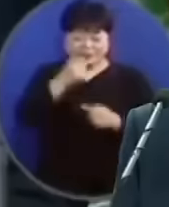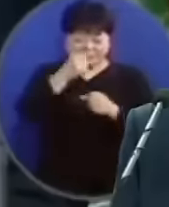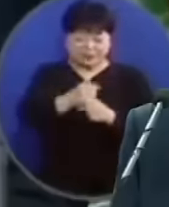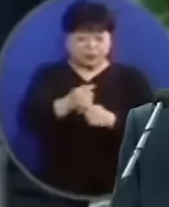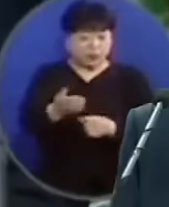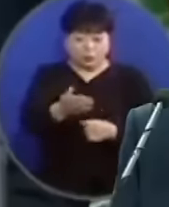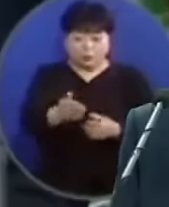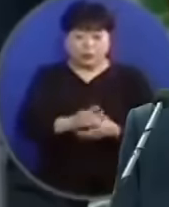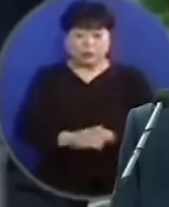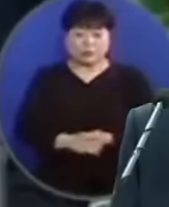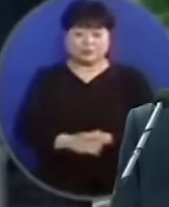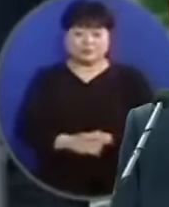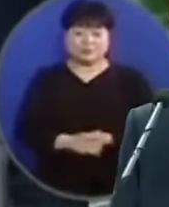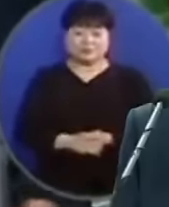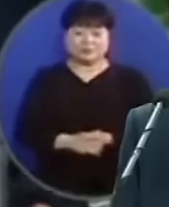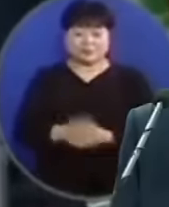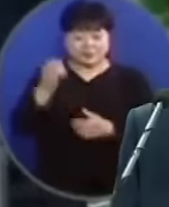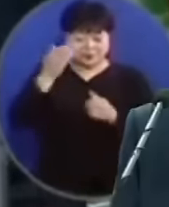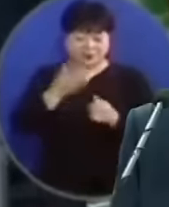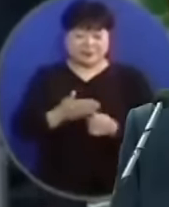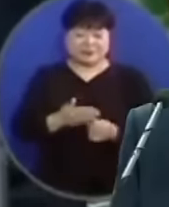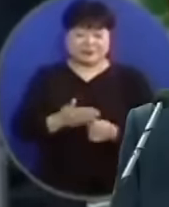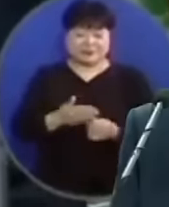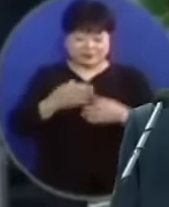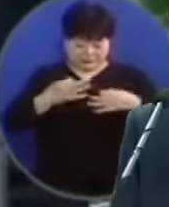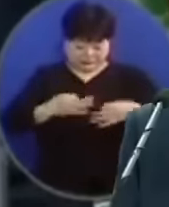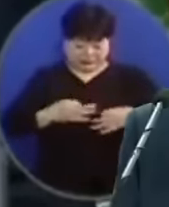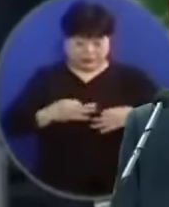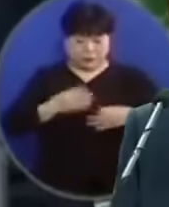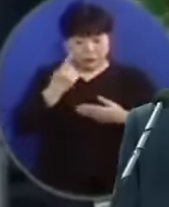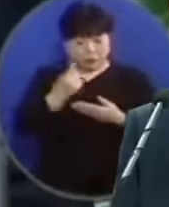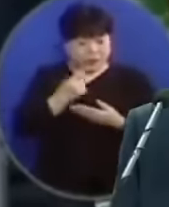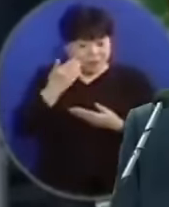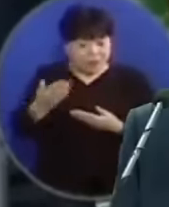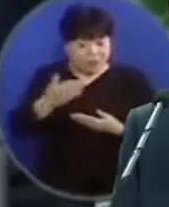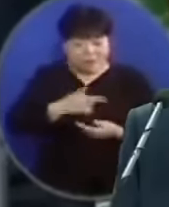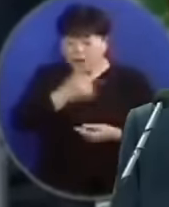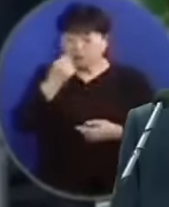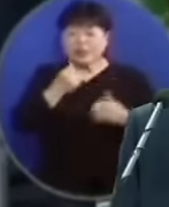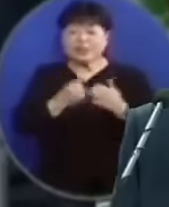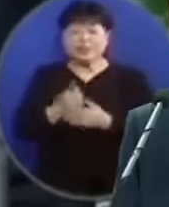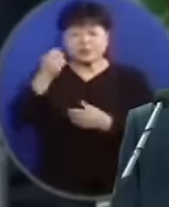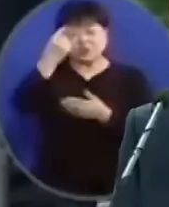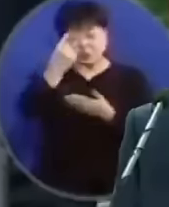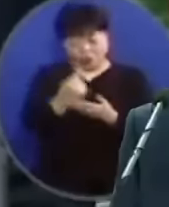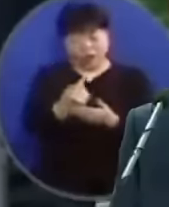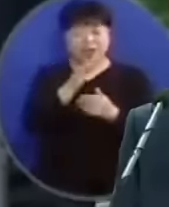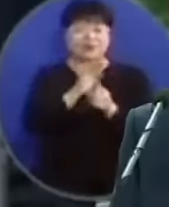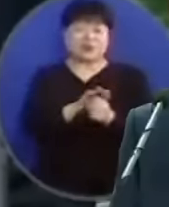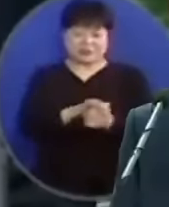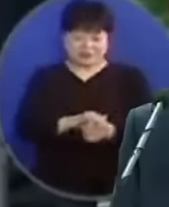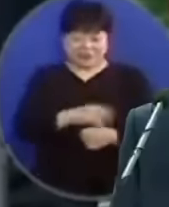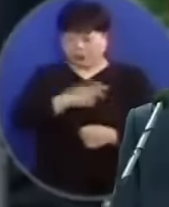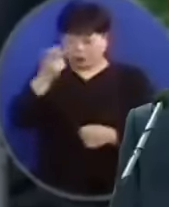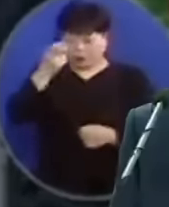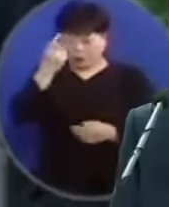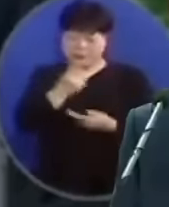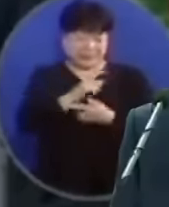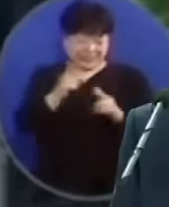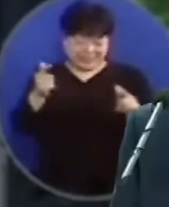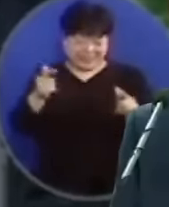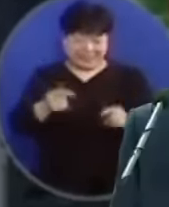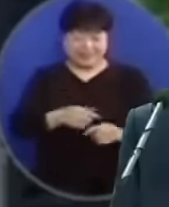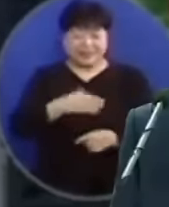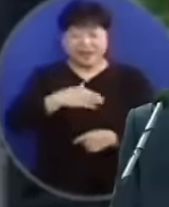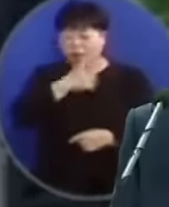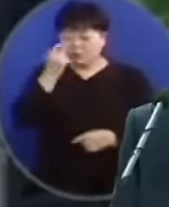것이 없습니다. 물론 성령이 나 같은 사람 찾아오겠냐? 내가 못났기 때문에 성령이 찾아오지 잘났으면 찾아올 필요 없어요.